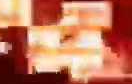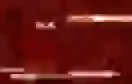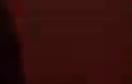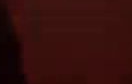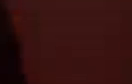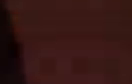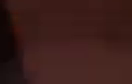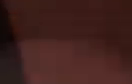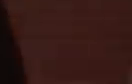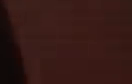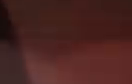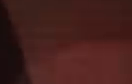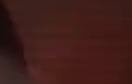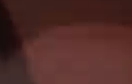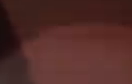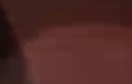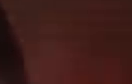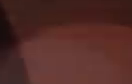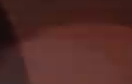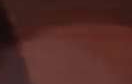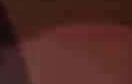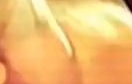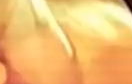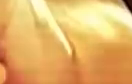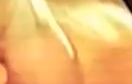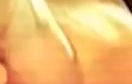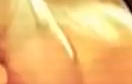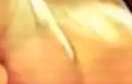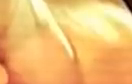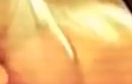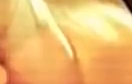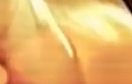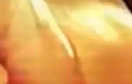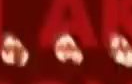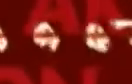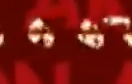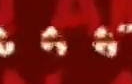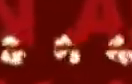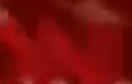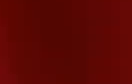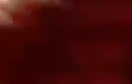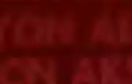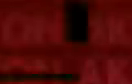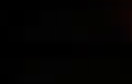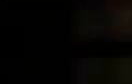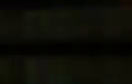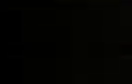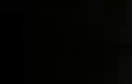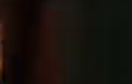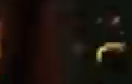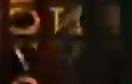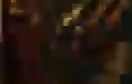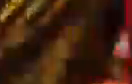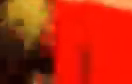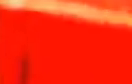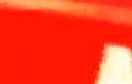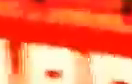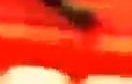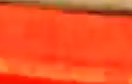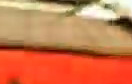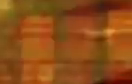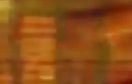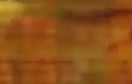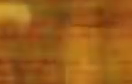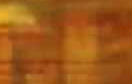When we know that it's not getting out of hand? You elect with me as president, you must have trust in me. Pulisan ang 2 sospek. Walang habas